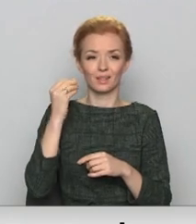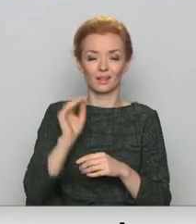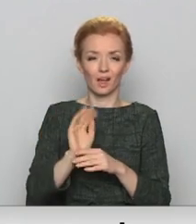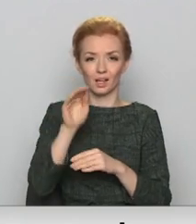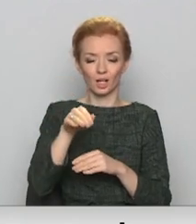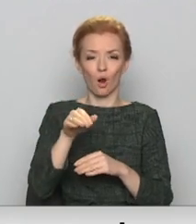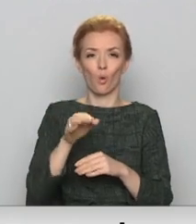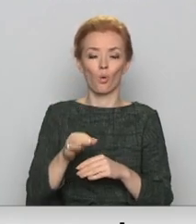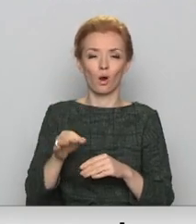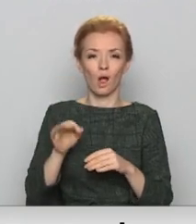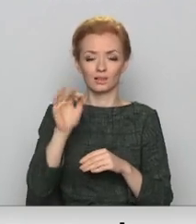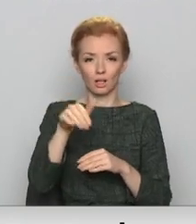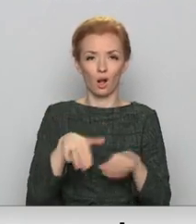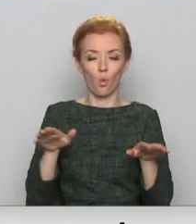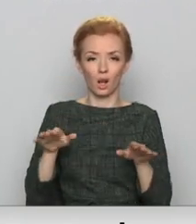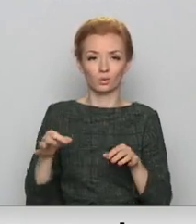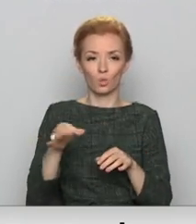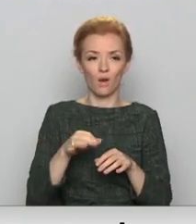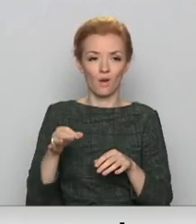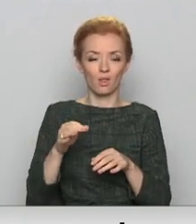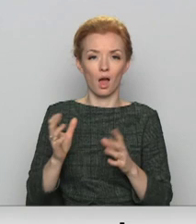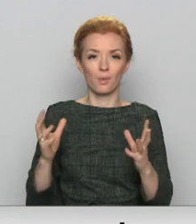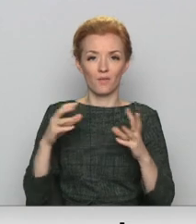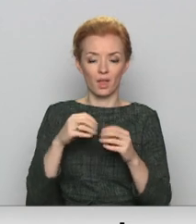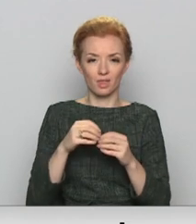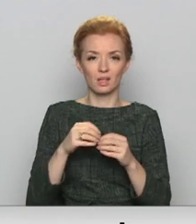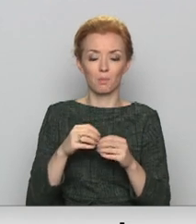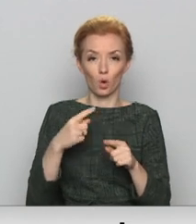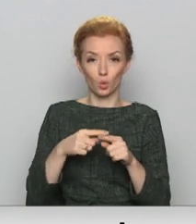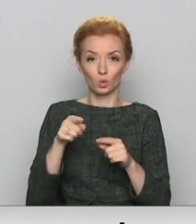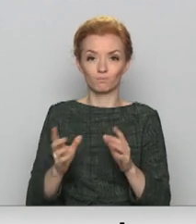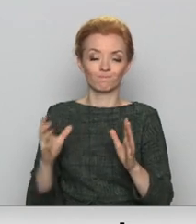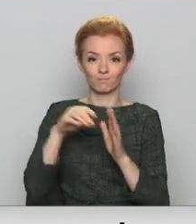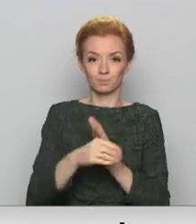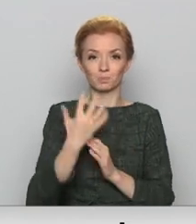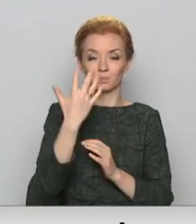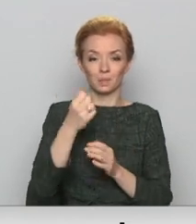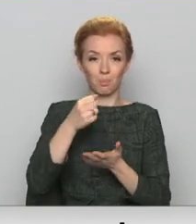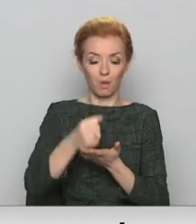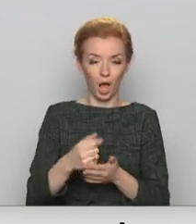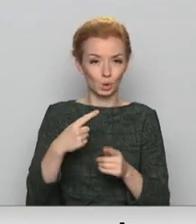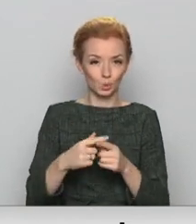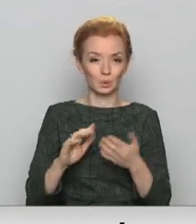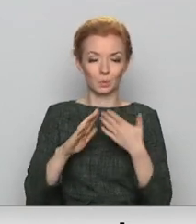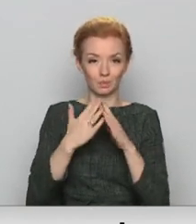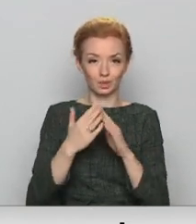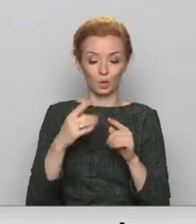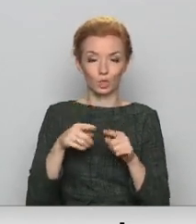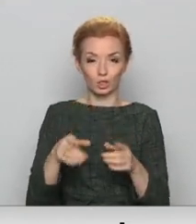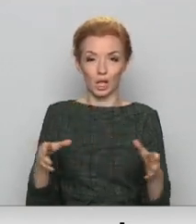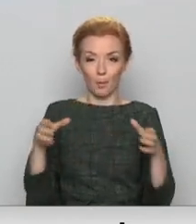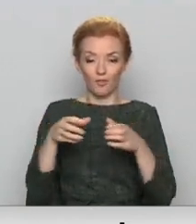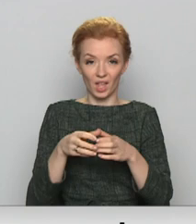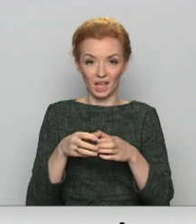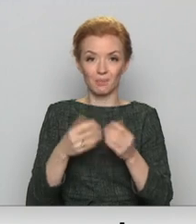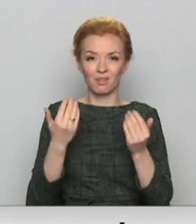Aizkraukas novada Jaunjelgavas apvienība, kurā ietilpst 5 pagastu pilsētu. Jaunsveidotā pagastu apvienība, kādas tagad